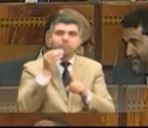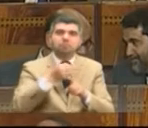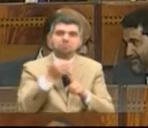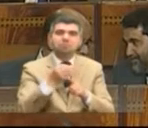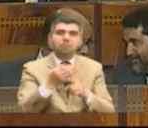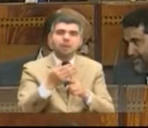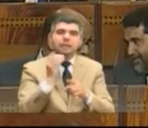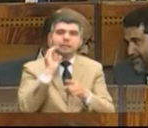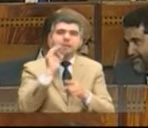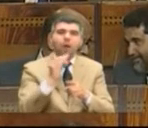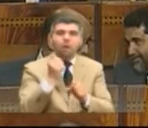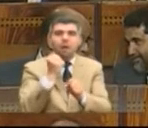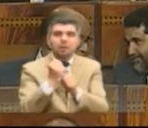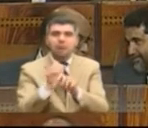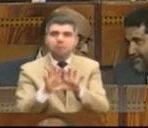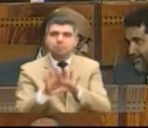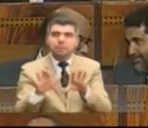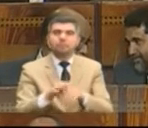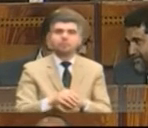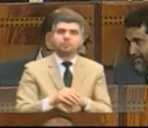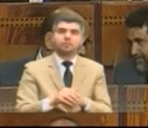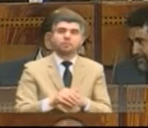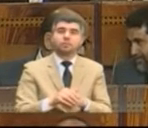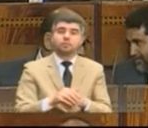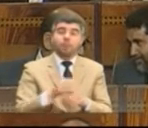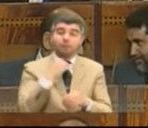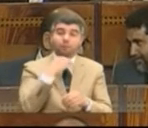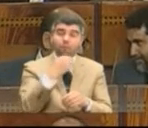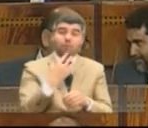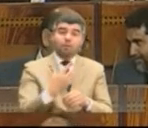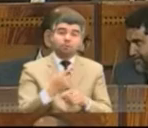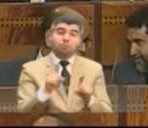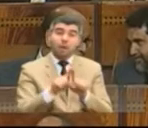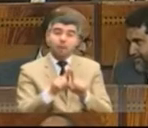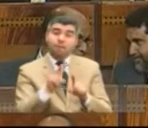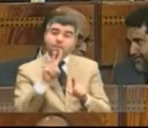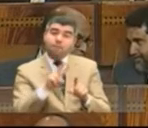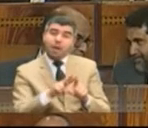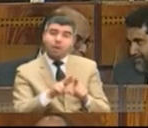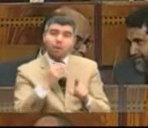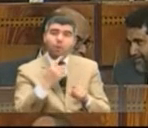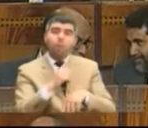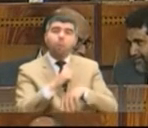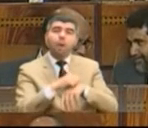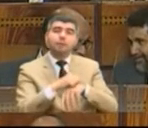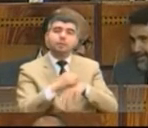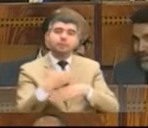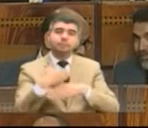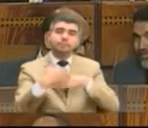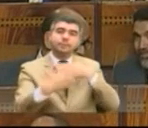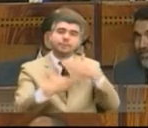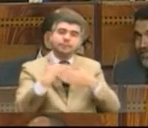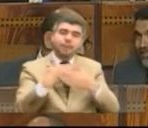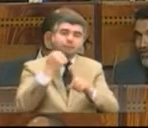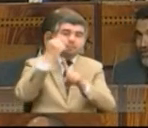سطرته في البرنامج الحكومي بخصوص هذا الميثاق. السيد الوزير الباعث الأكثر على طرح هذا السؤال هو الزمن الكبير الذي عرفته